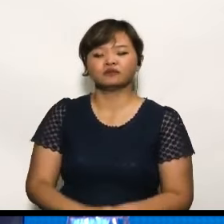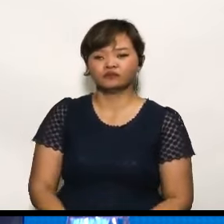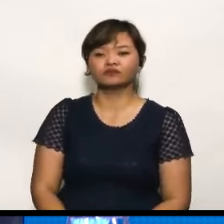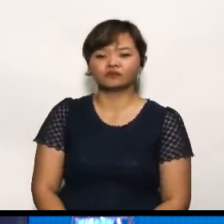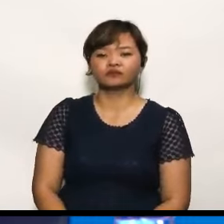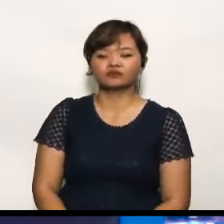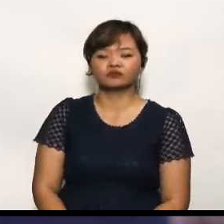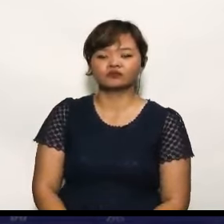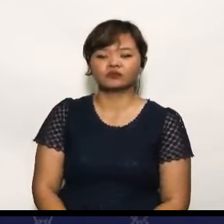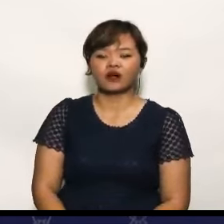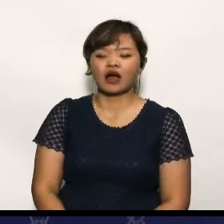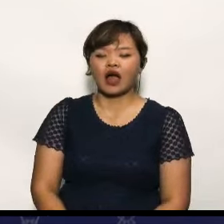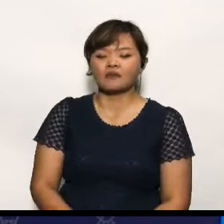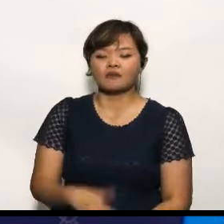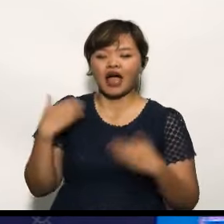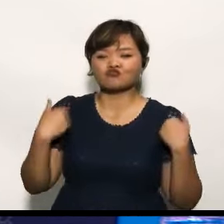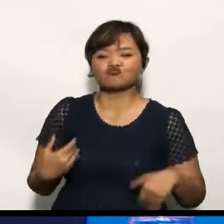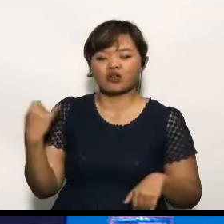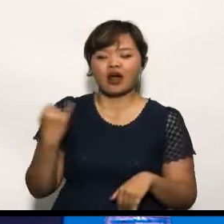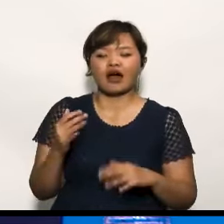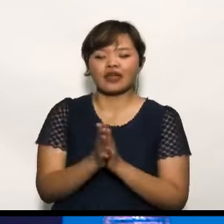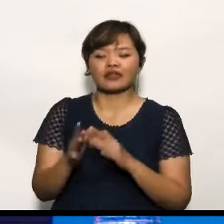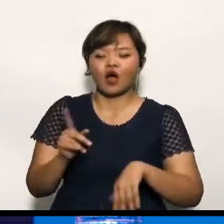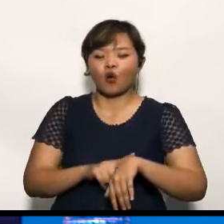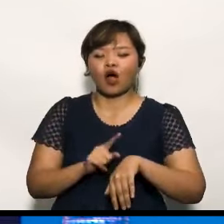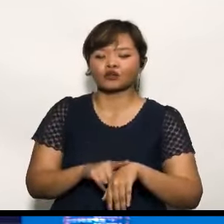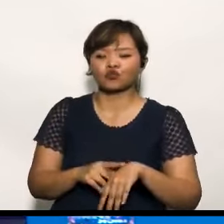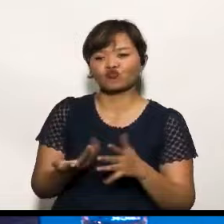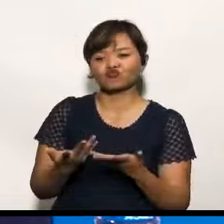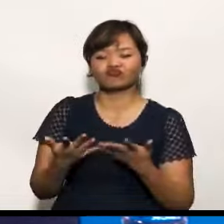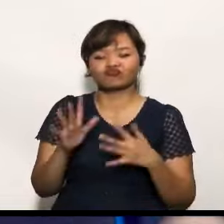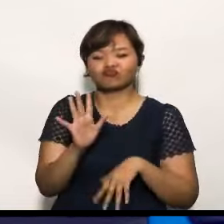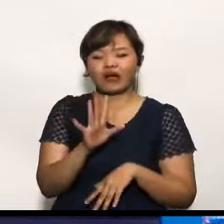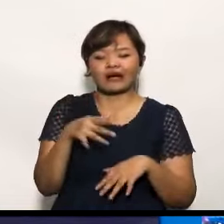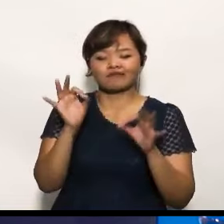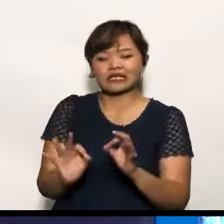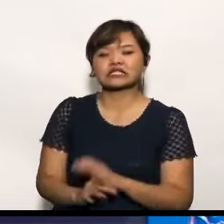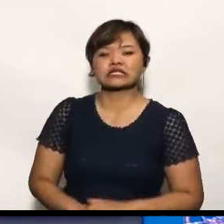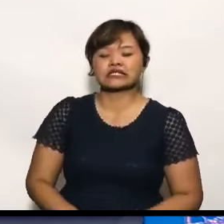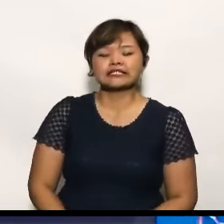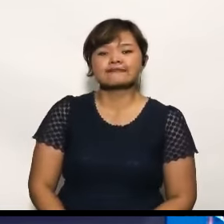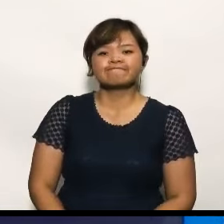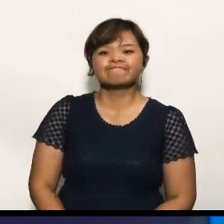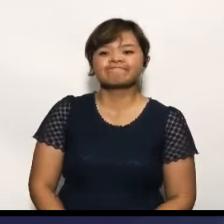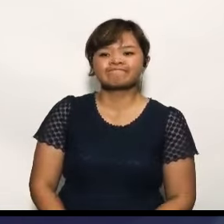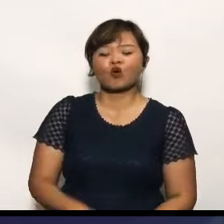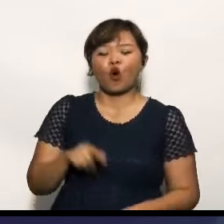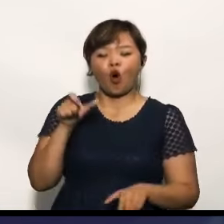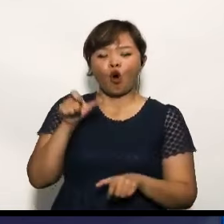ya, di musim yang salah. Oke, orang dengan mindset yang tepat itu kayak